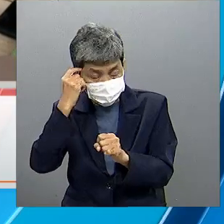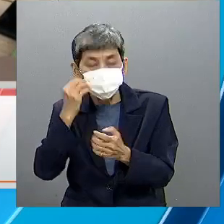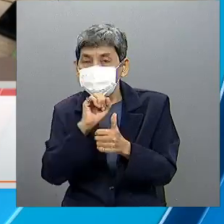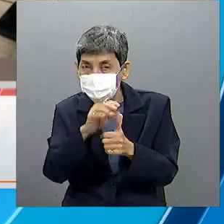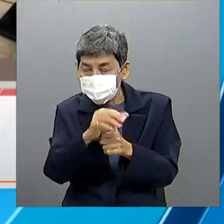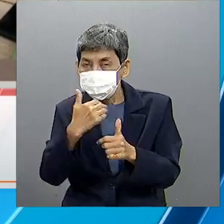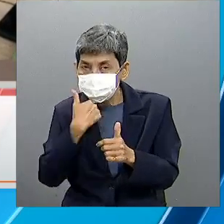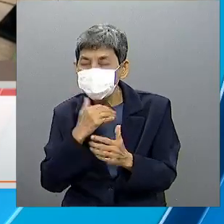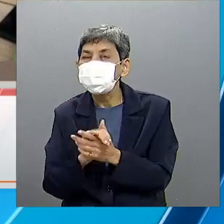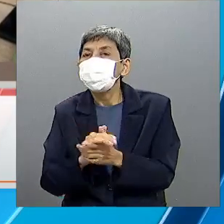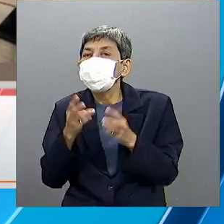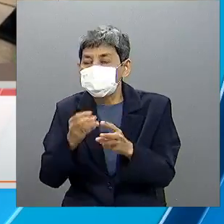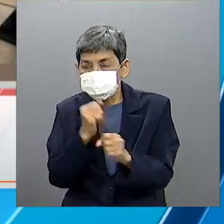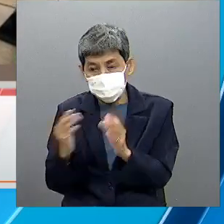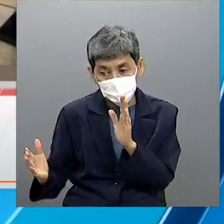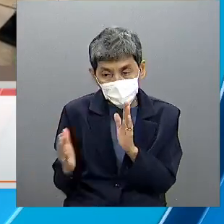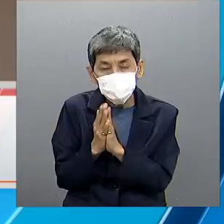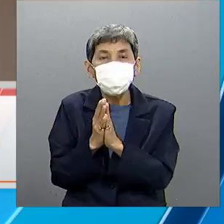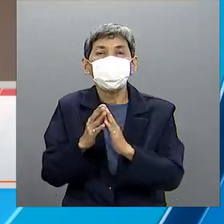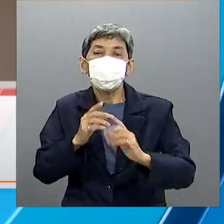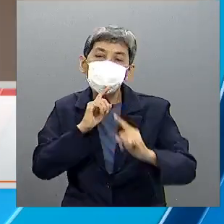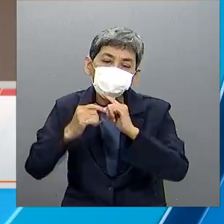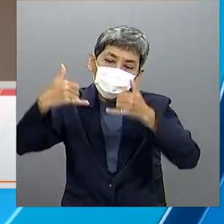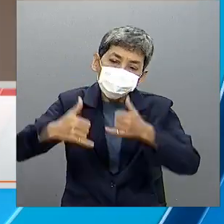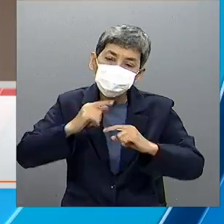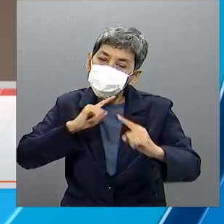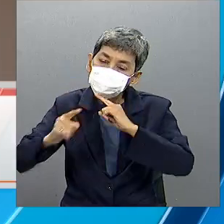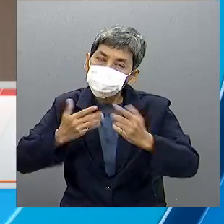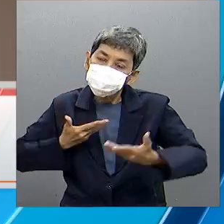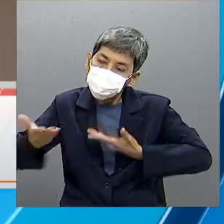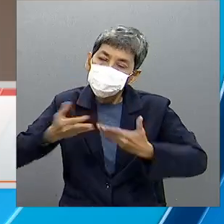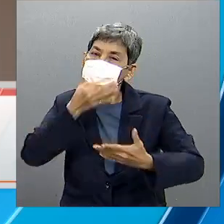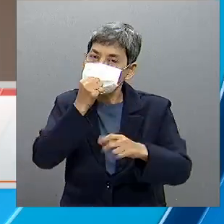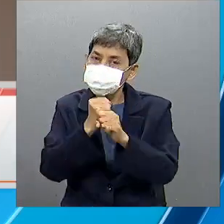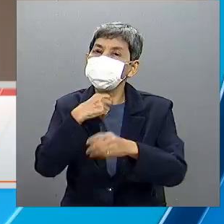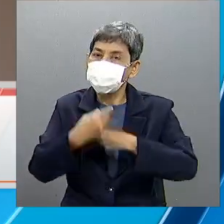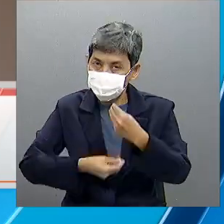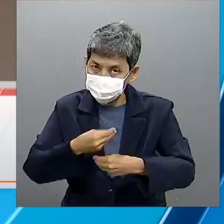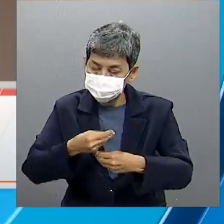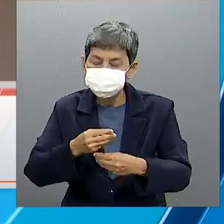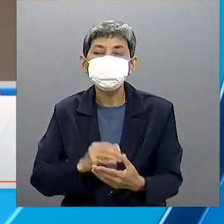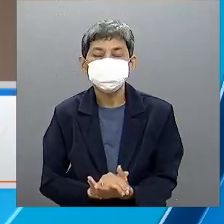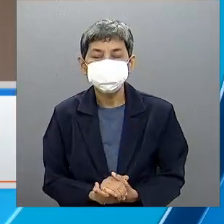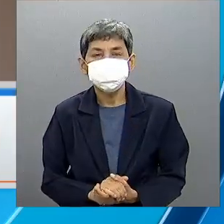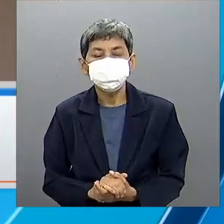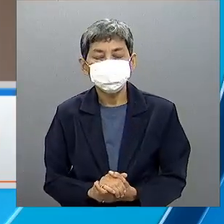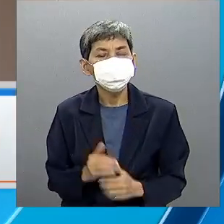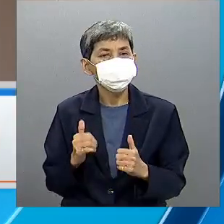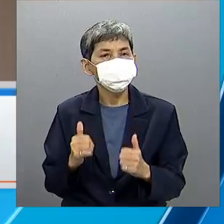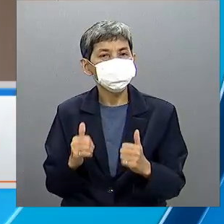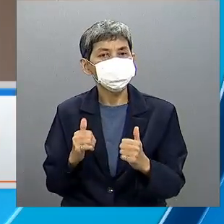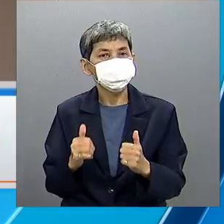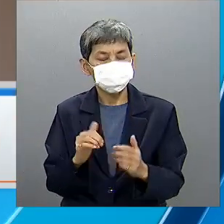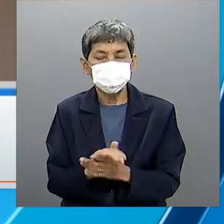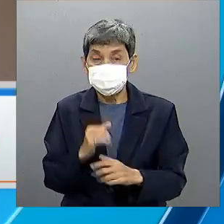ที่ชวนเยาวชนมาพูดคุยแลกเปลี่ยนเรื่องราวที่เกี่ยวกับอาชีพและทักษะอาชีพประมาณนี้ค่ะ โอ้โหเยี่ยมเลยค่ะคุณปูค่ะเพราะว่าการเพิ่มเติม